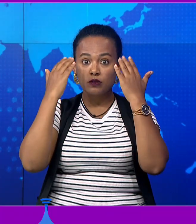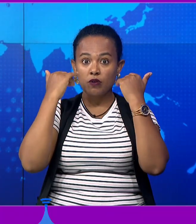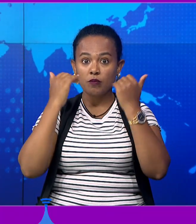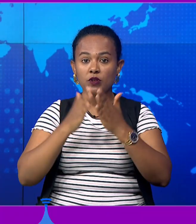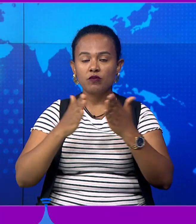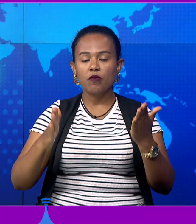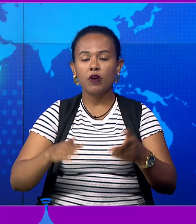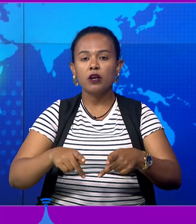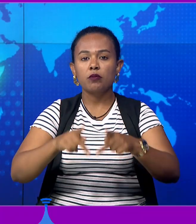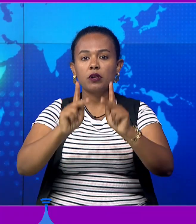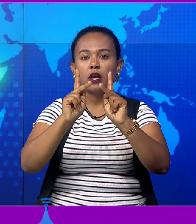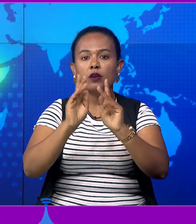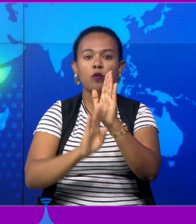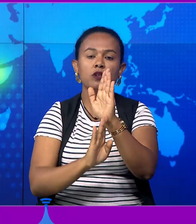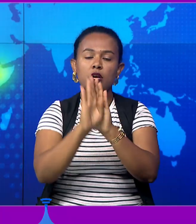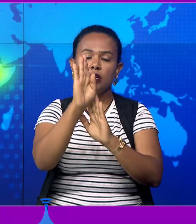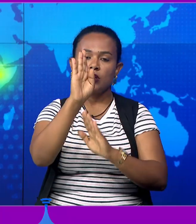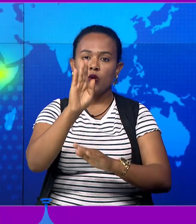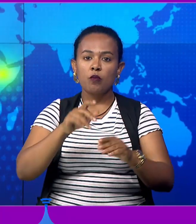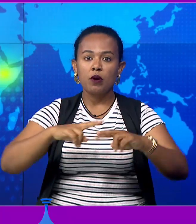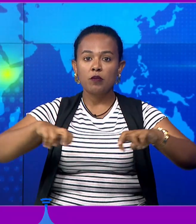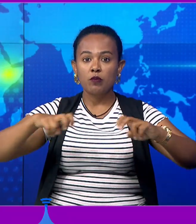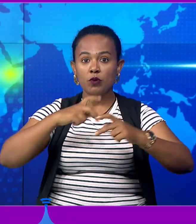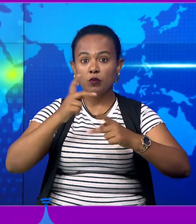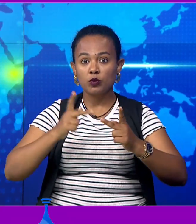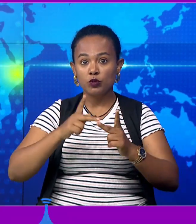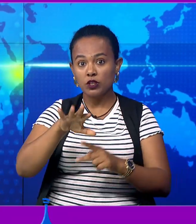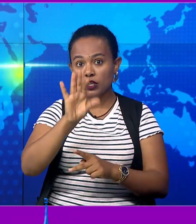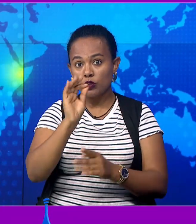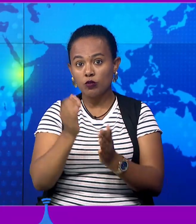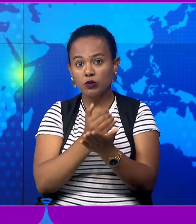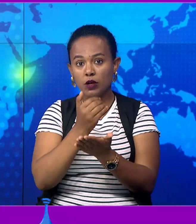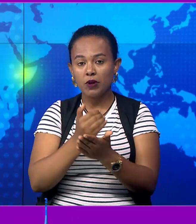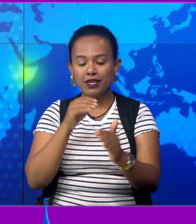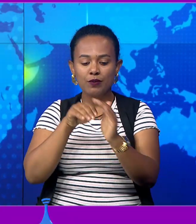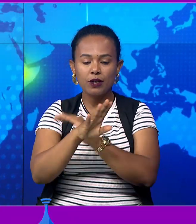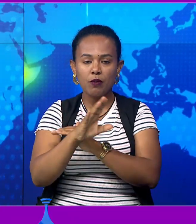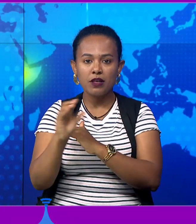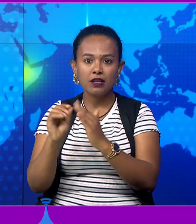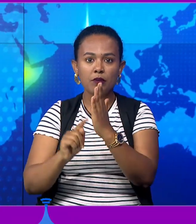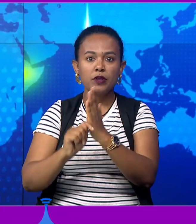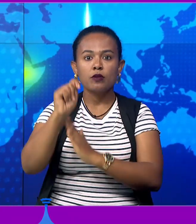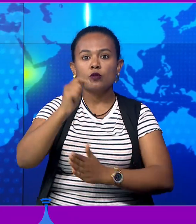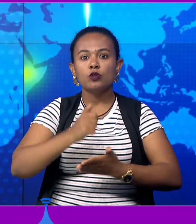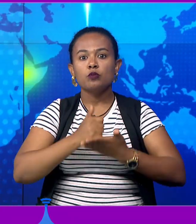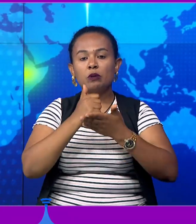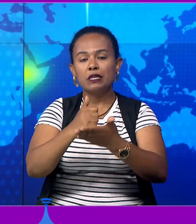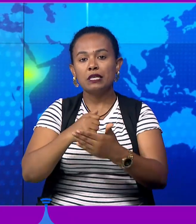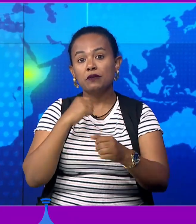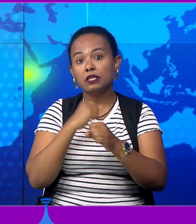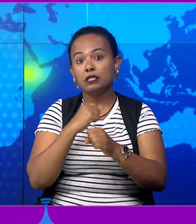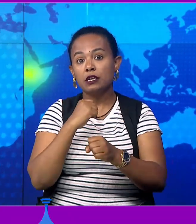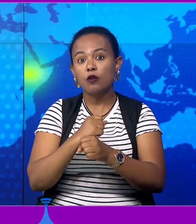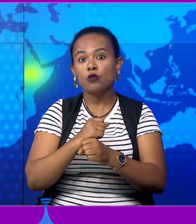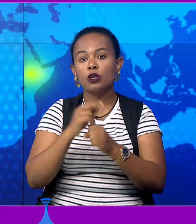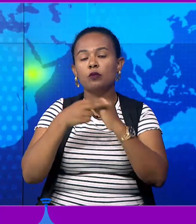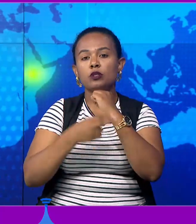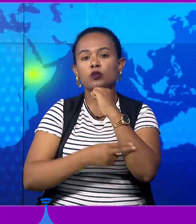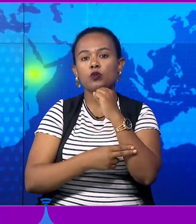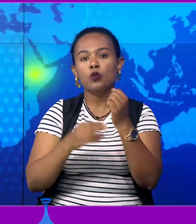ግብርና ደግሞ ስኬል አውት ያደረገው ማለት ነው። በምርምር ጣቢያዎች የተገኘውን ምርታማነት በግብአትና በቴክኖሎጂ በመደገፍ የተሰራው የመስኖ ስንዴ